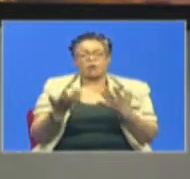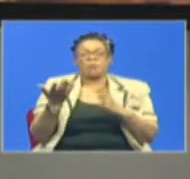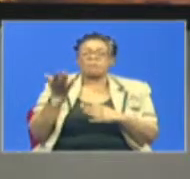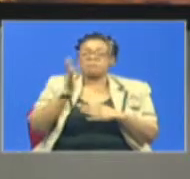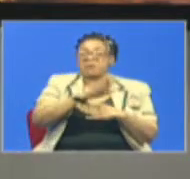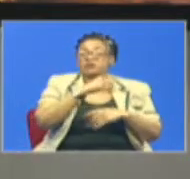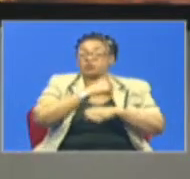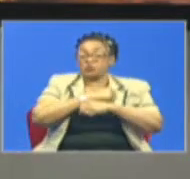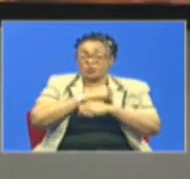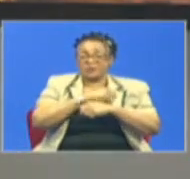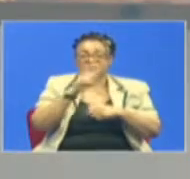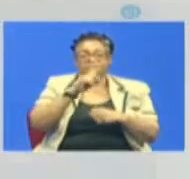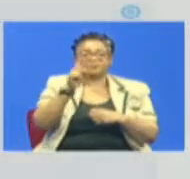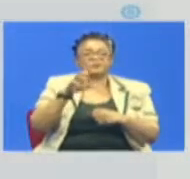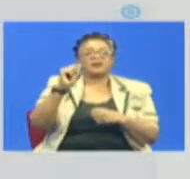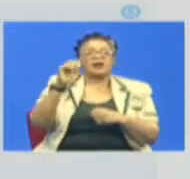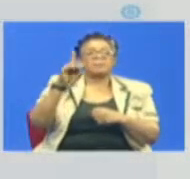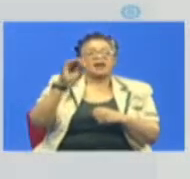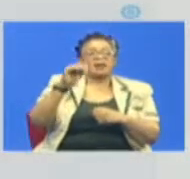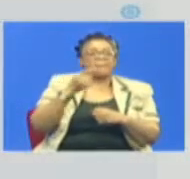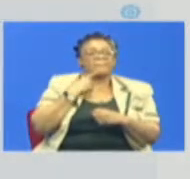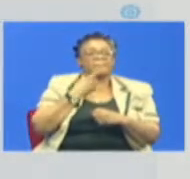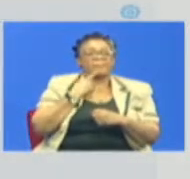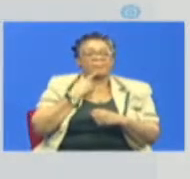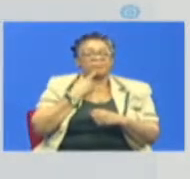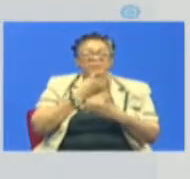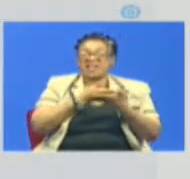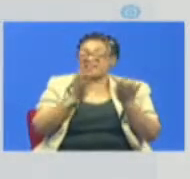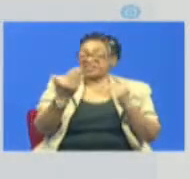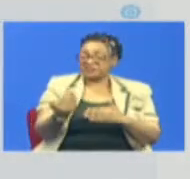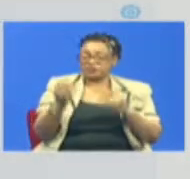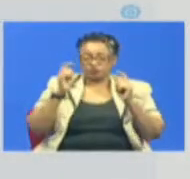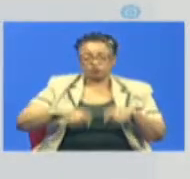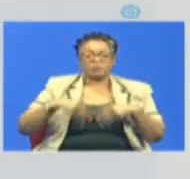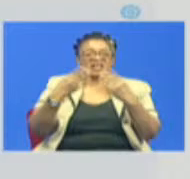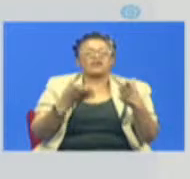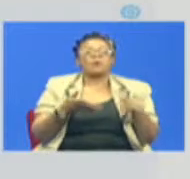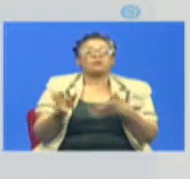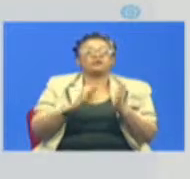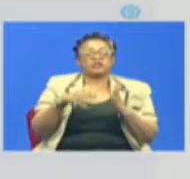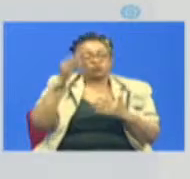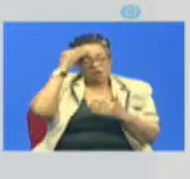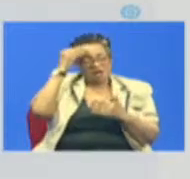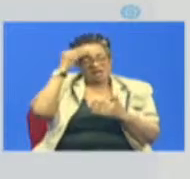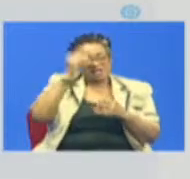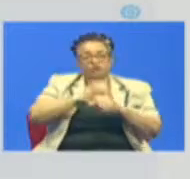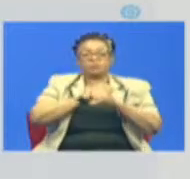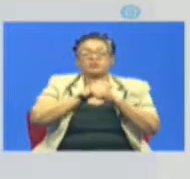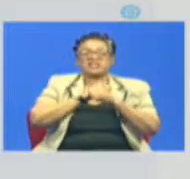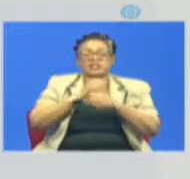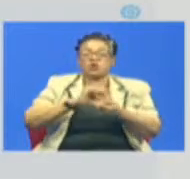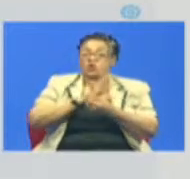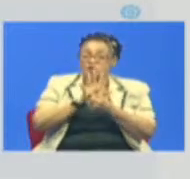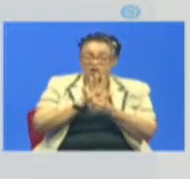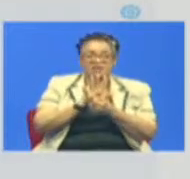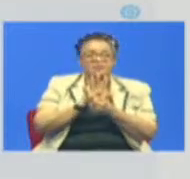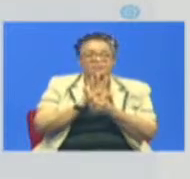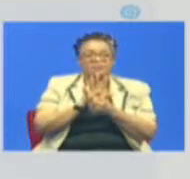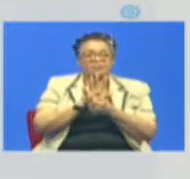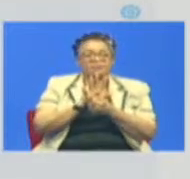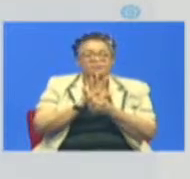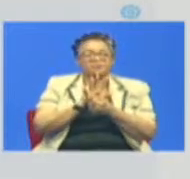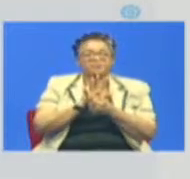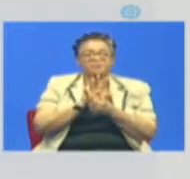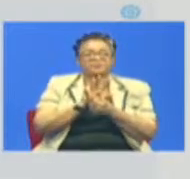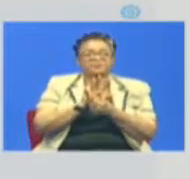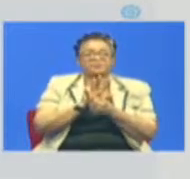masomo? Abdalla Yusuf anasema nakubaliana, kila mtoto lazima apewe nafasi ya kusoma na kujikinga corona, itadhuru sana watoto kama daktari